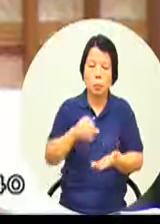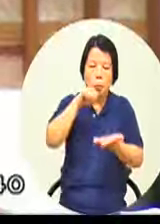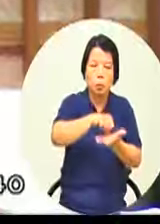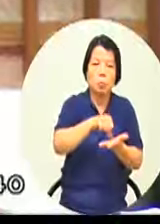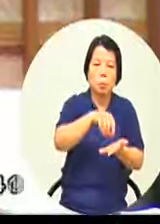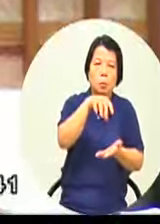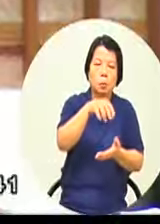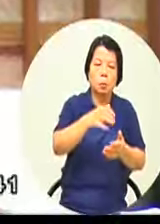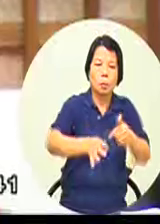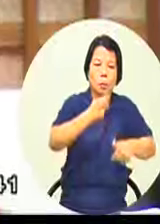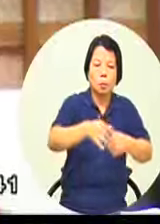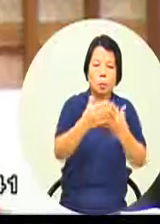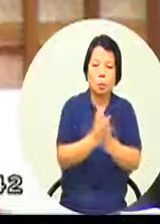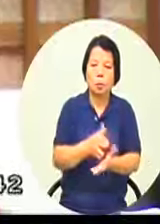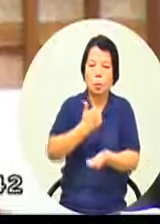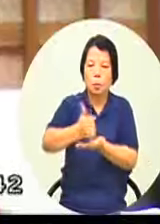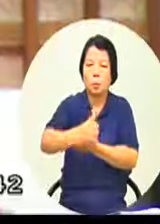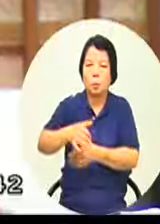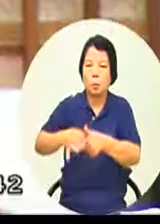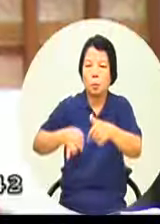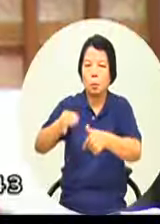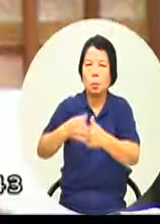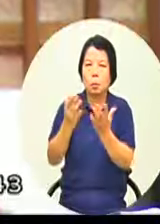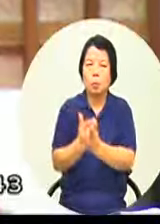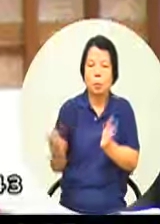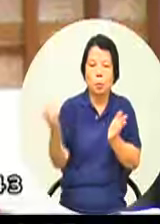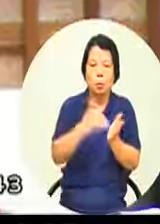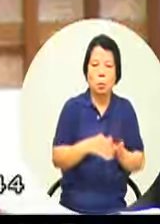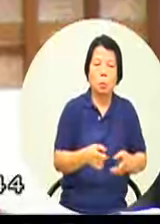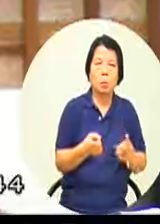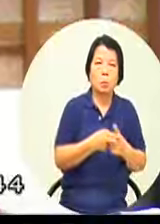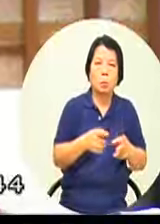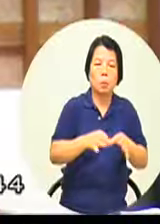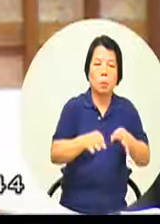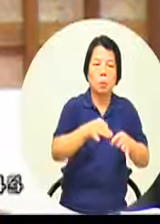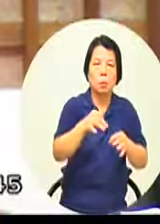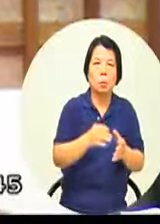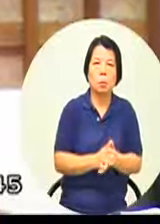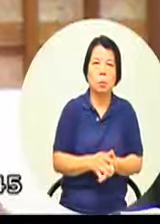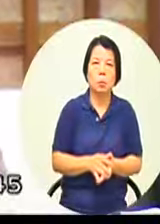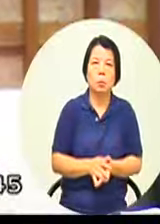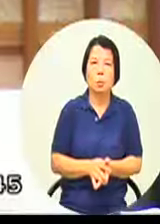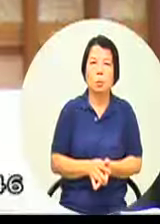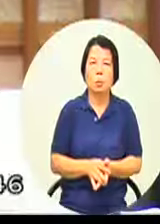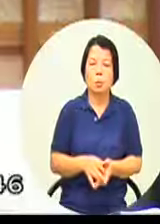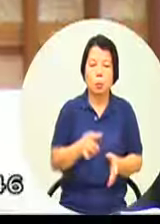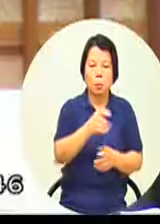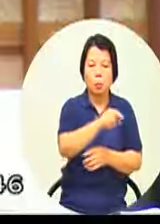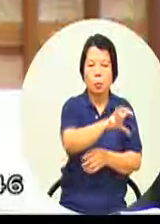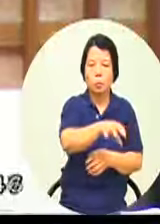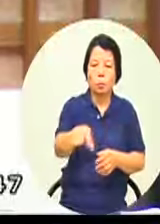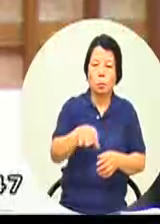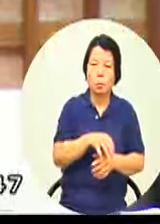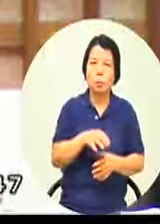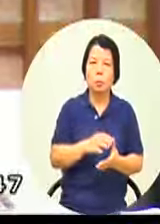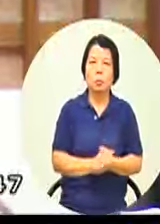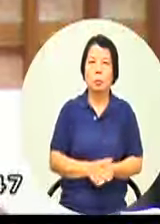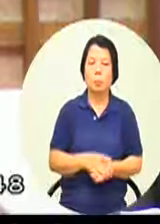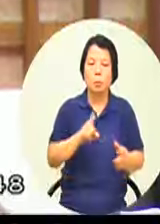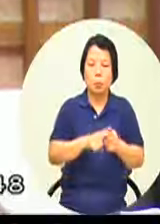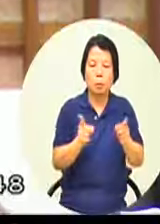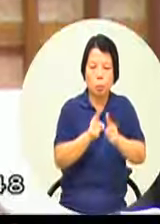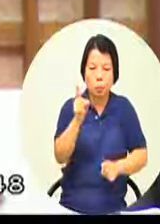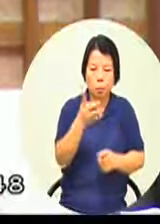我们的运销，然后再到这个我们这个市场，这个当中中间的落